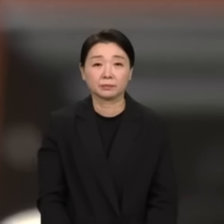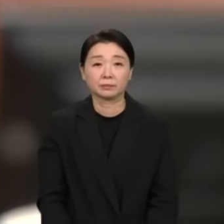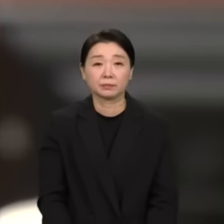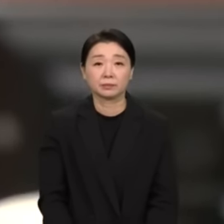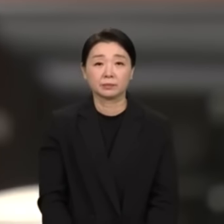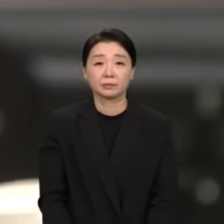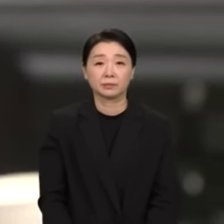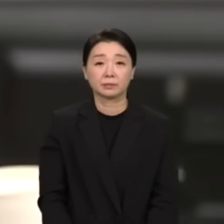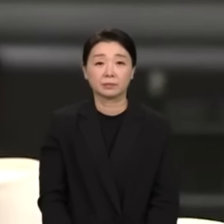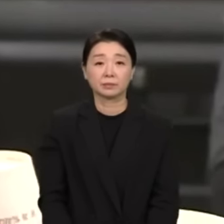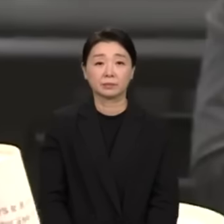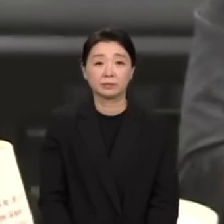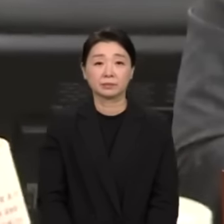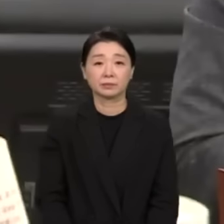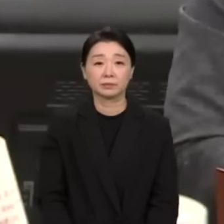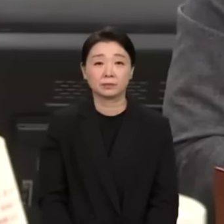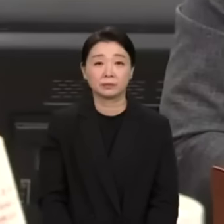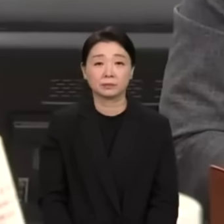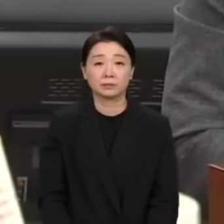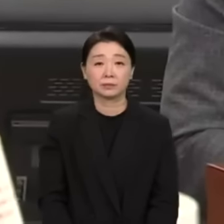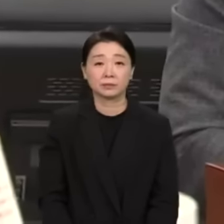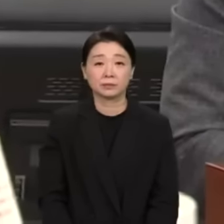JTBC 이희정입니다.